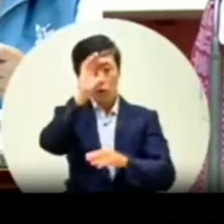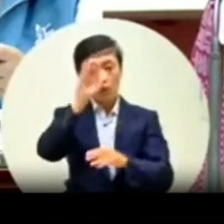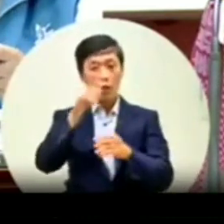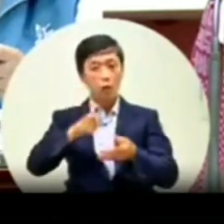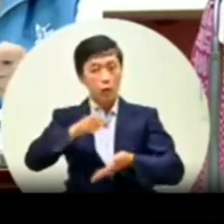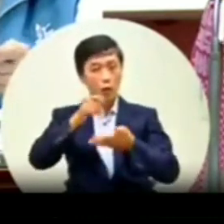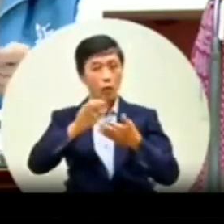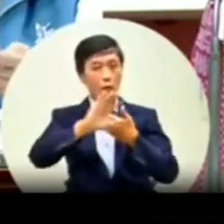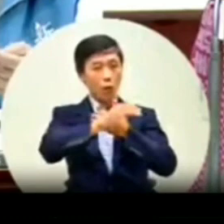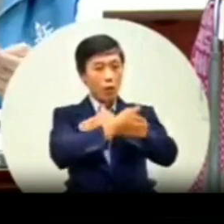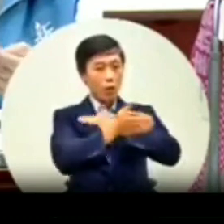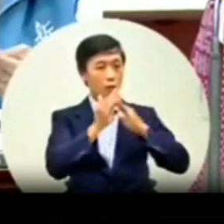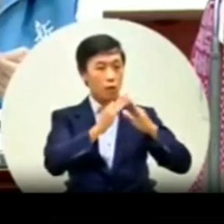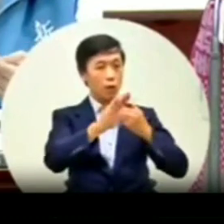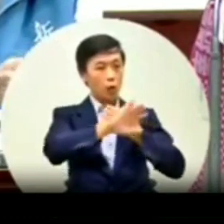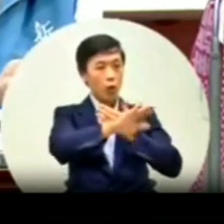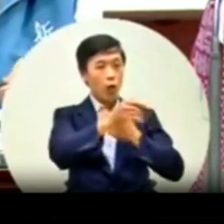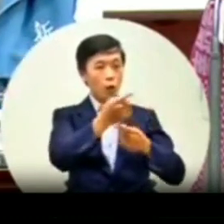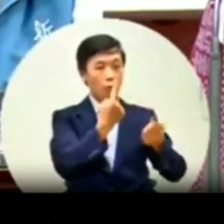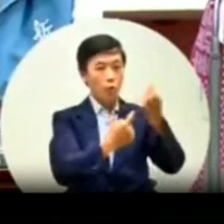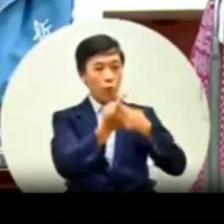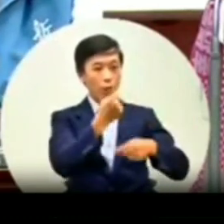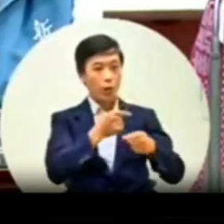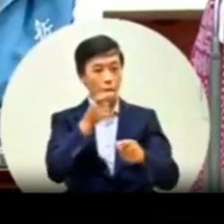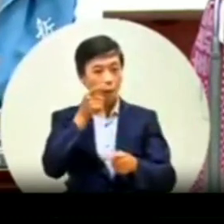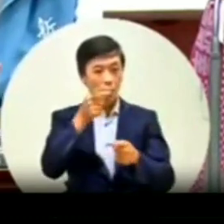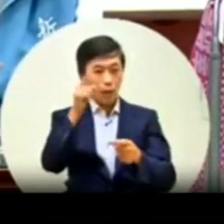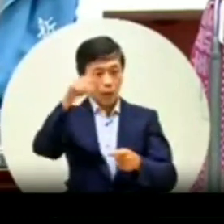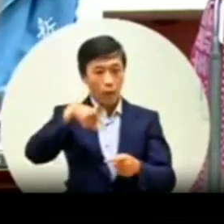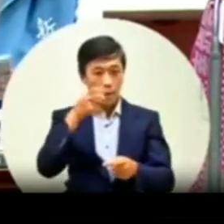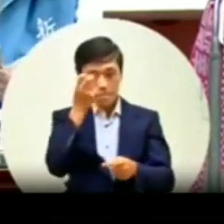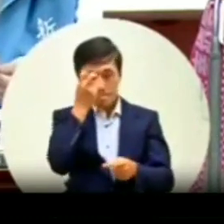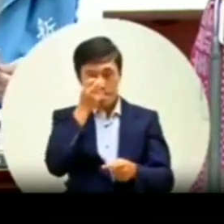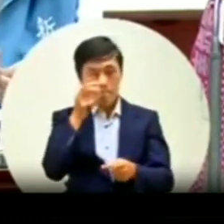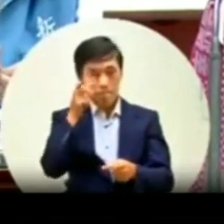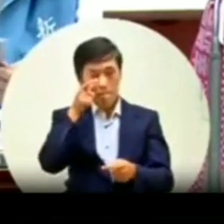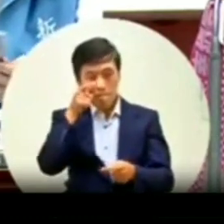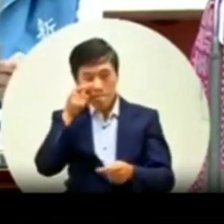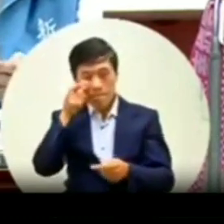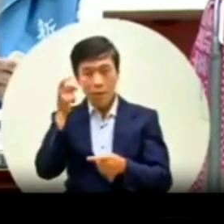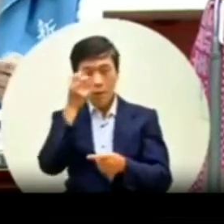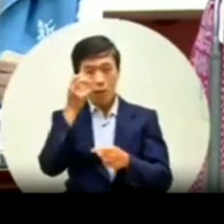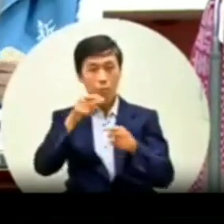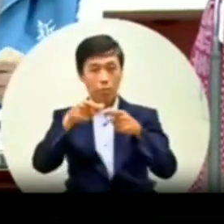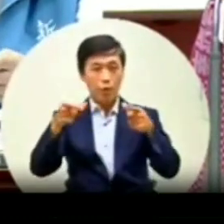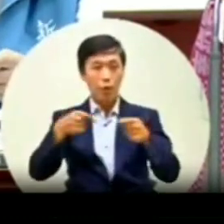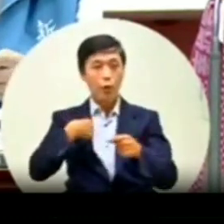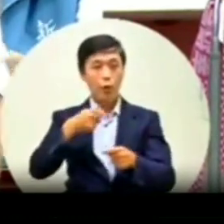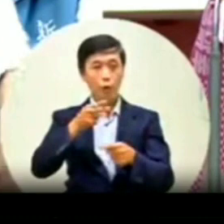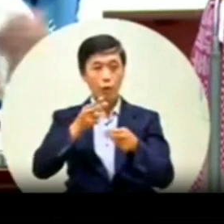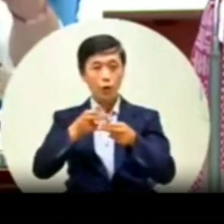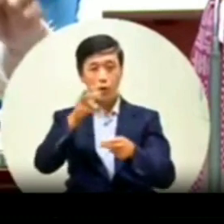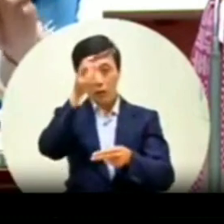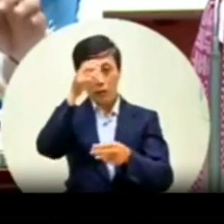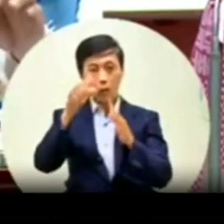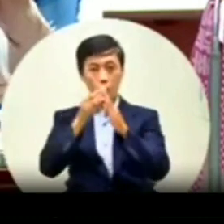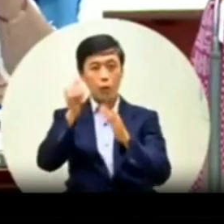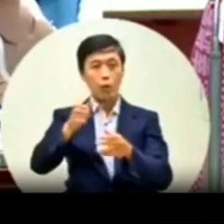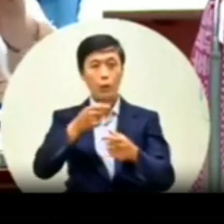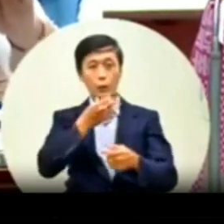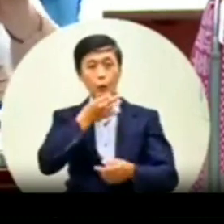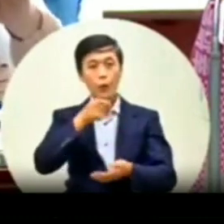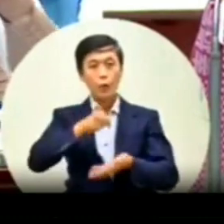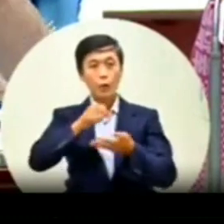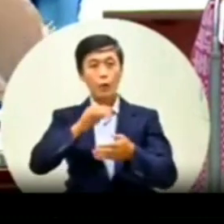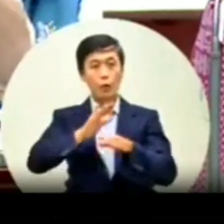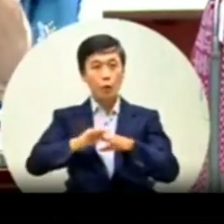有外县市人都来高雄看监票，事实上我也很担心， 我相信警察局长也很担心，因为你有可能会制造一